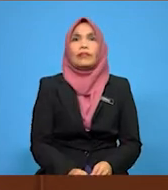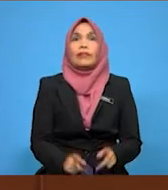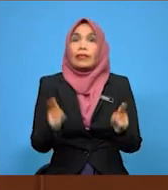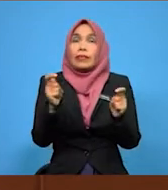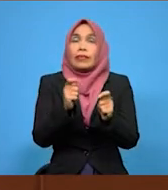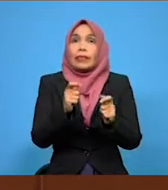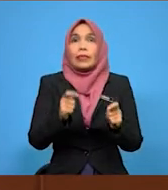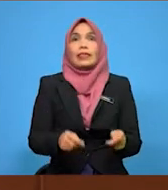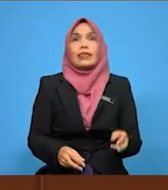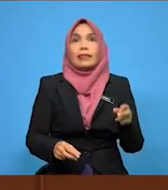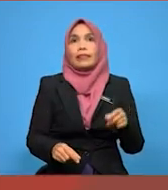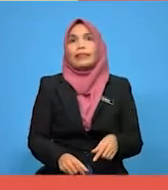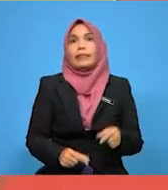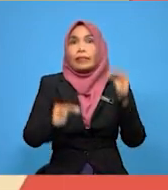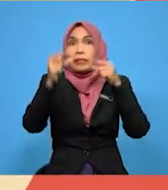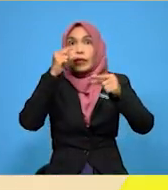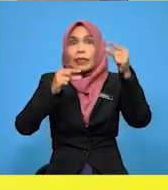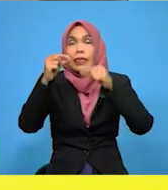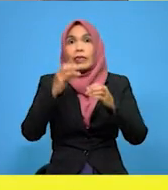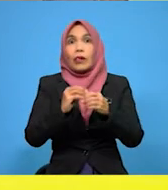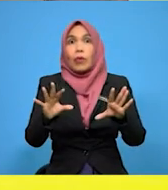telur secara automatik.